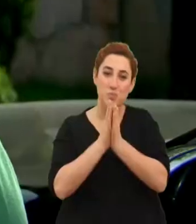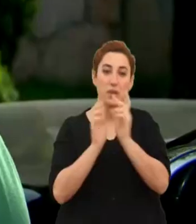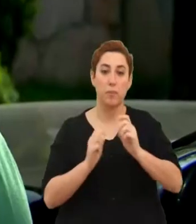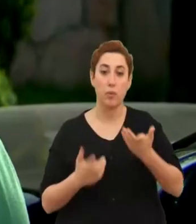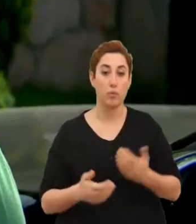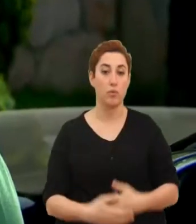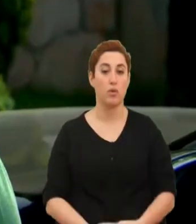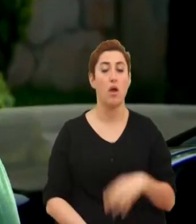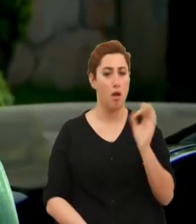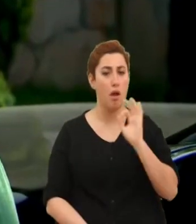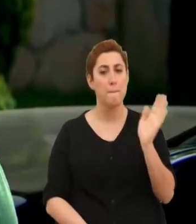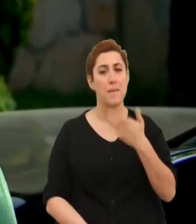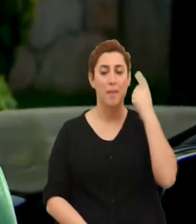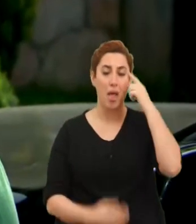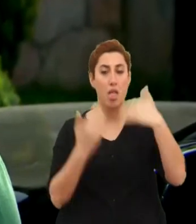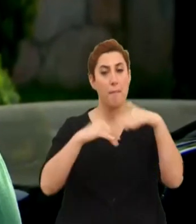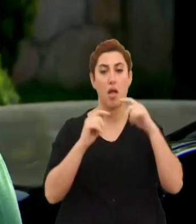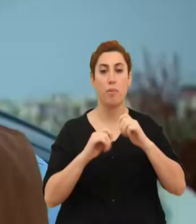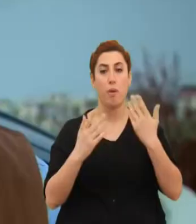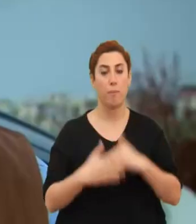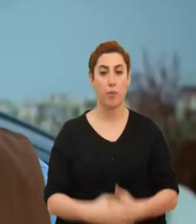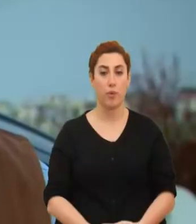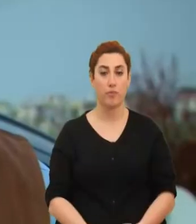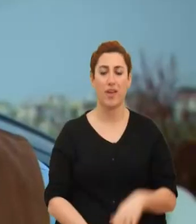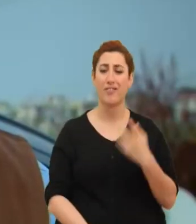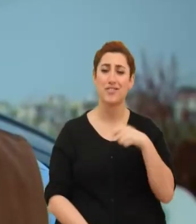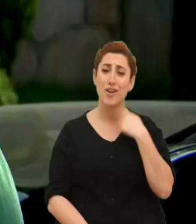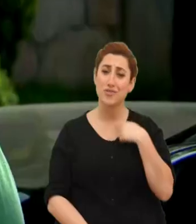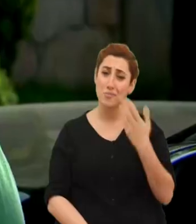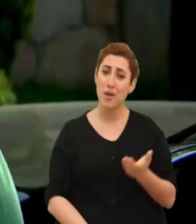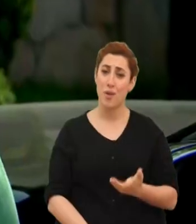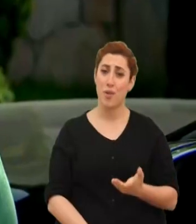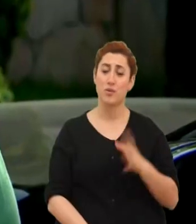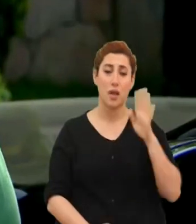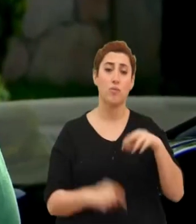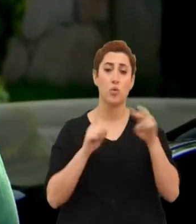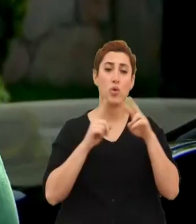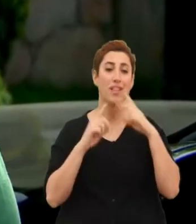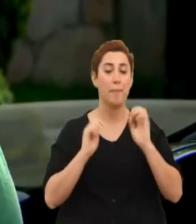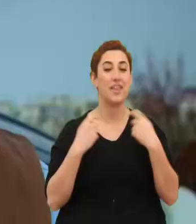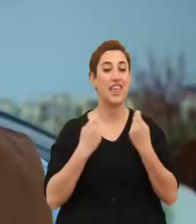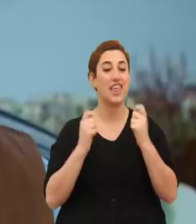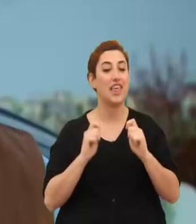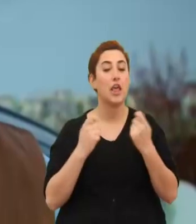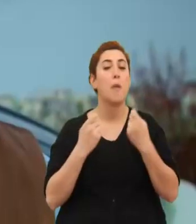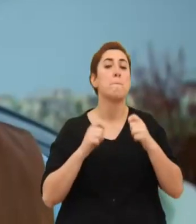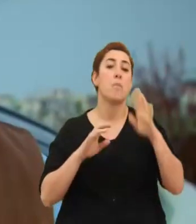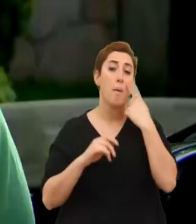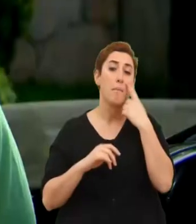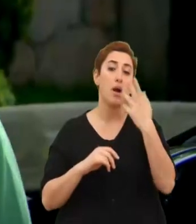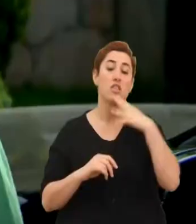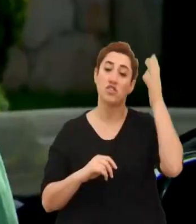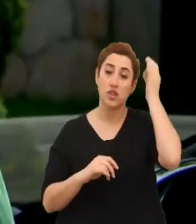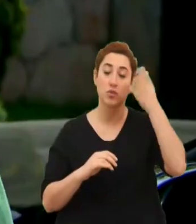ha. He. Belki de beyin ameliyatı yapıyordur. Ya ne alakası var ya? Hep Nurhan hayırlı şeyler yapacak diye. Bak işte